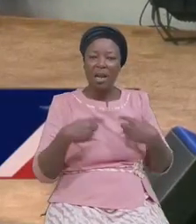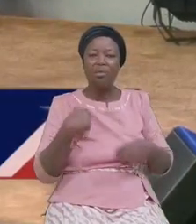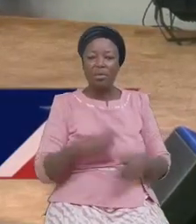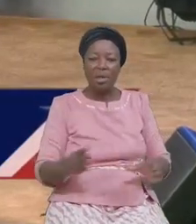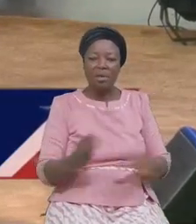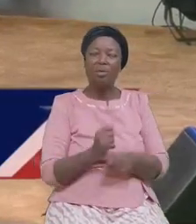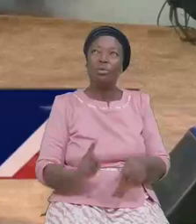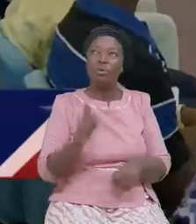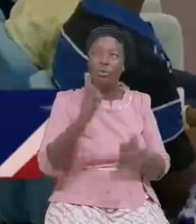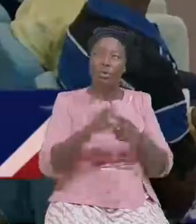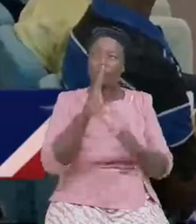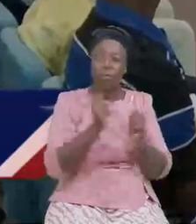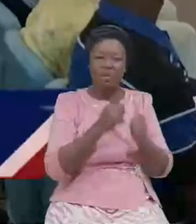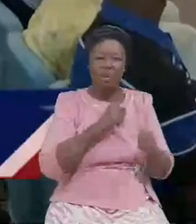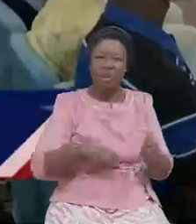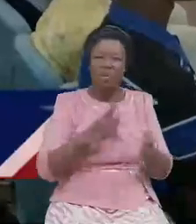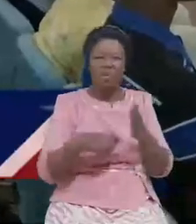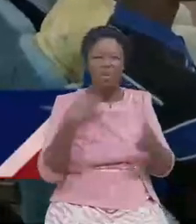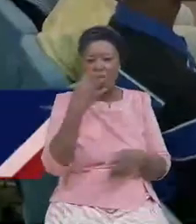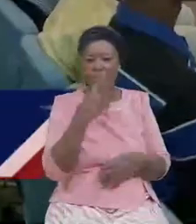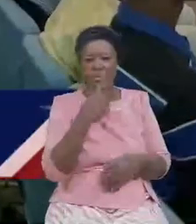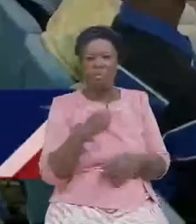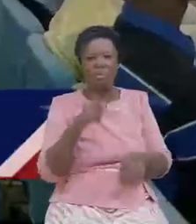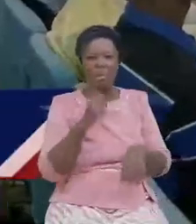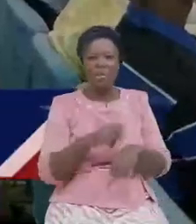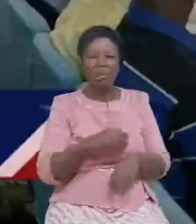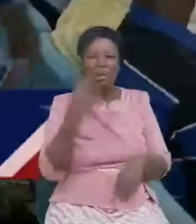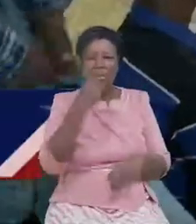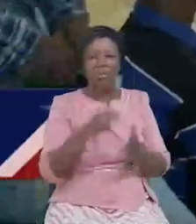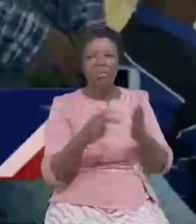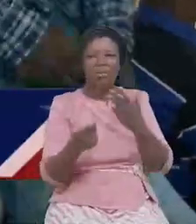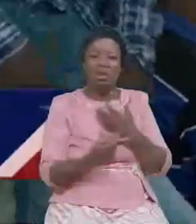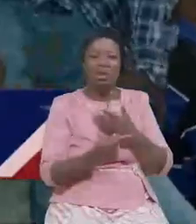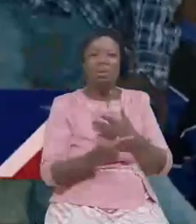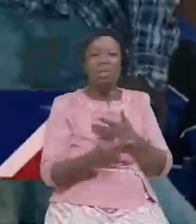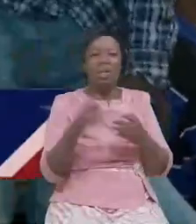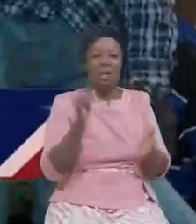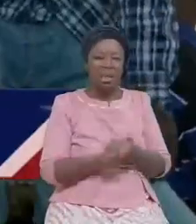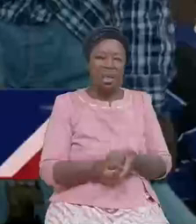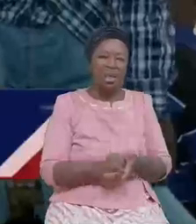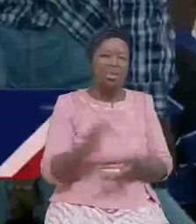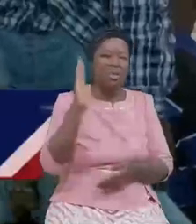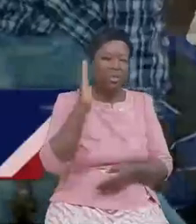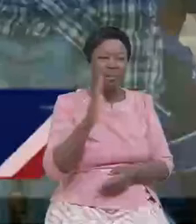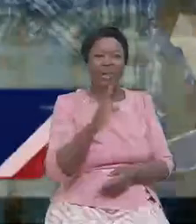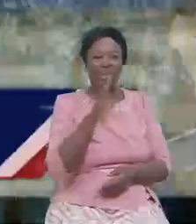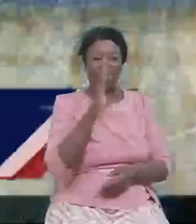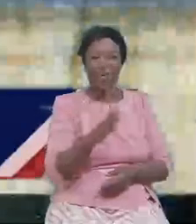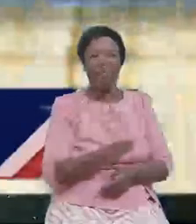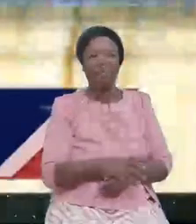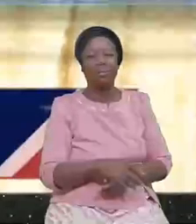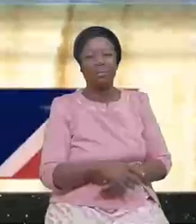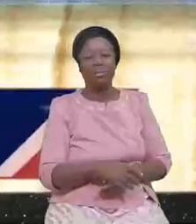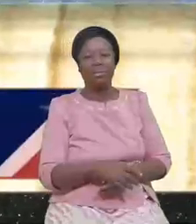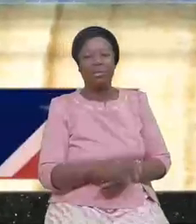allons rencontrer le Seigneur dans les airs. Quel événement glorieux, quelle situation glorieuse cela sera. Nous voyons maintenant le